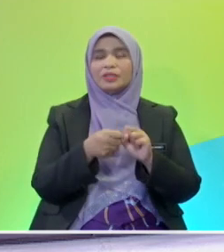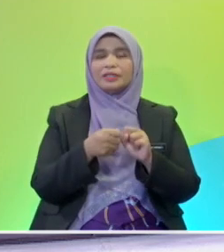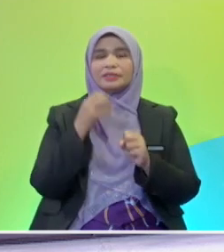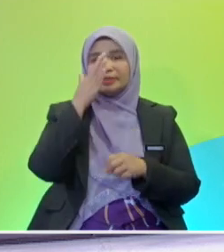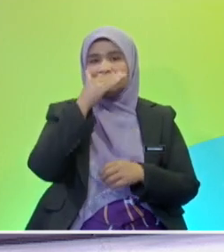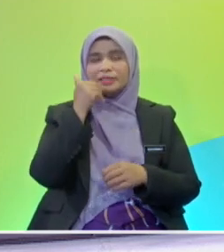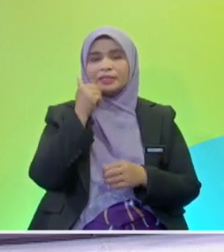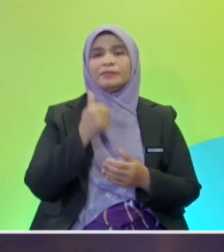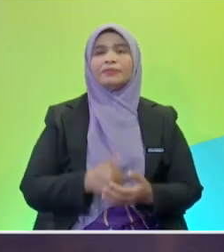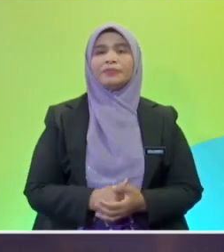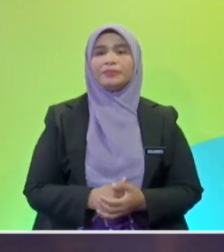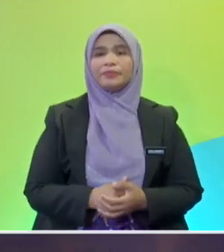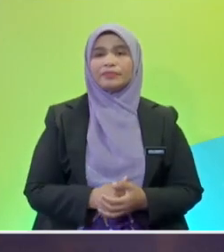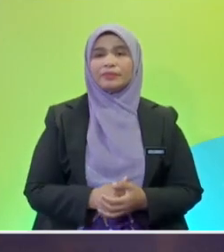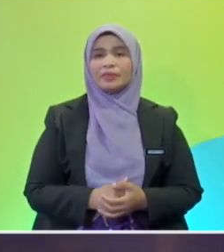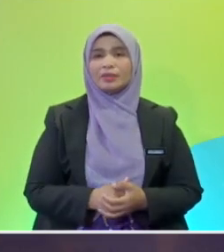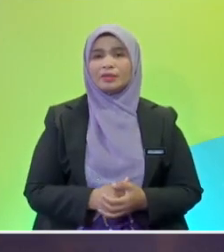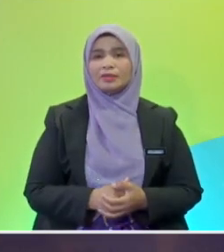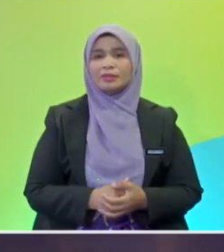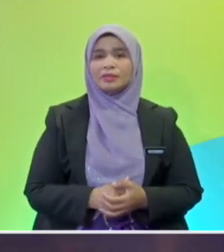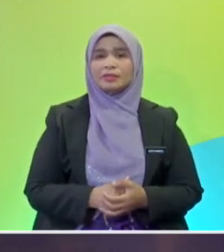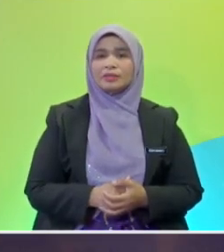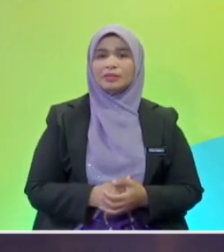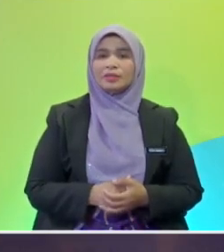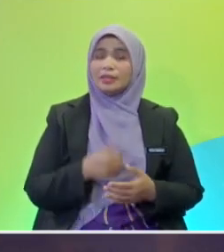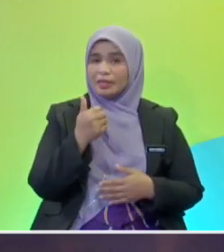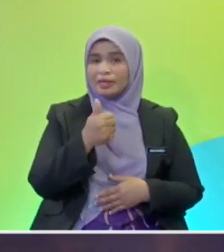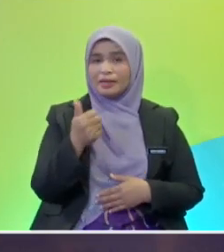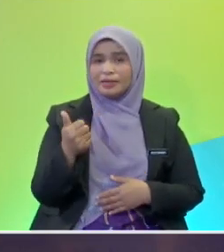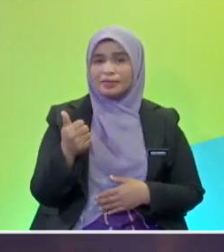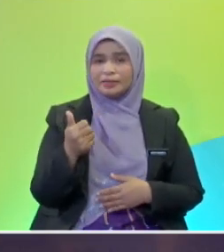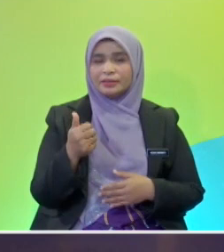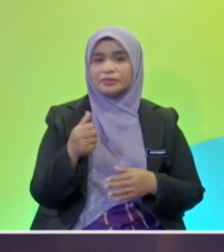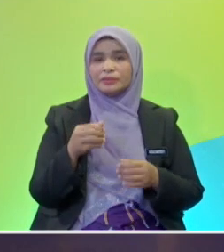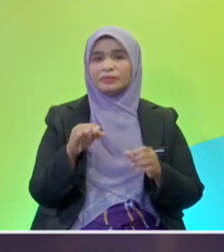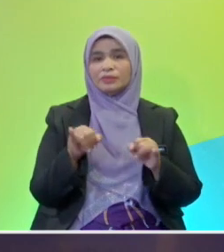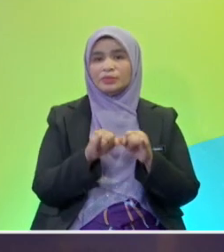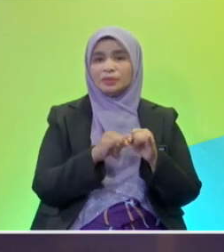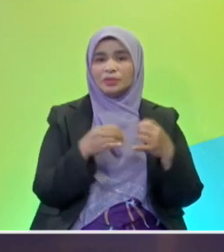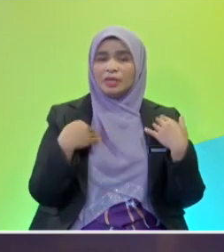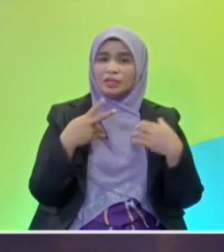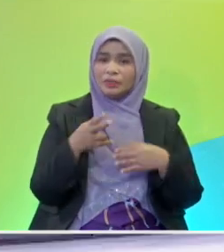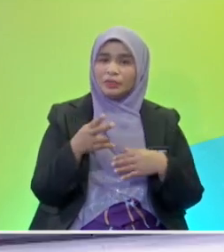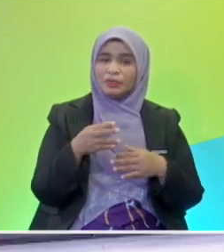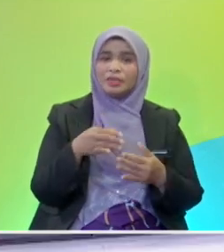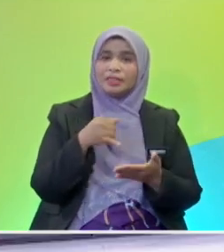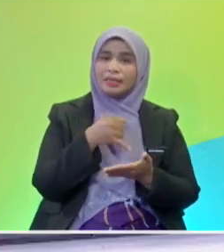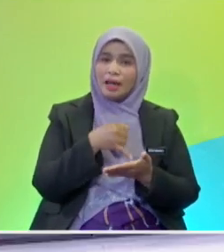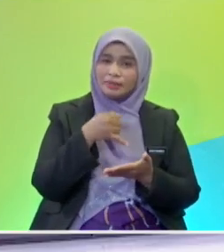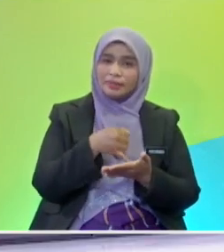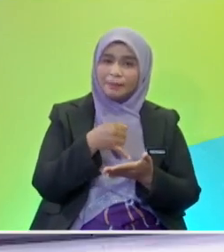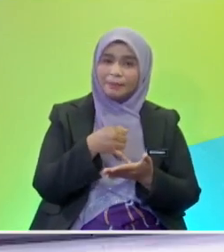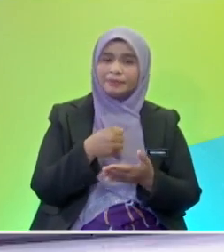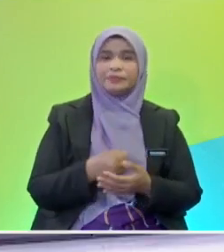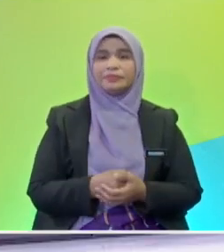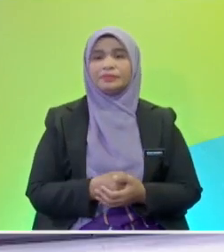jahitan ini untuk bahan yang diperlukan kalau peralatan pula saya nampak k situ macam ada gunting tajam tu Cikgu ada gunting okey gunting yang besar gunting